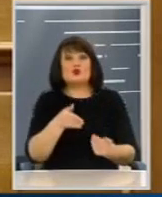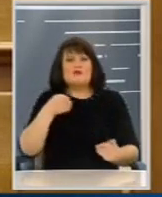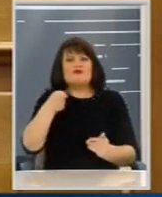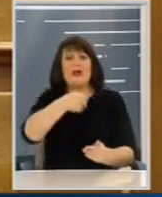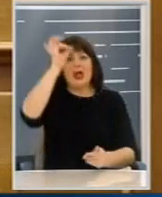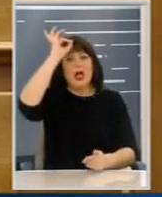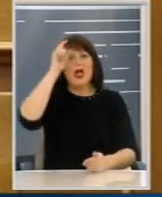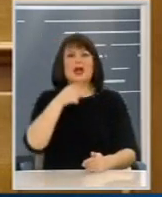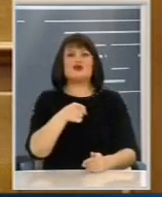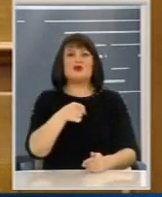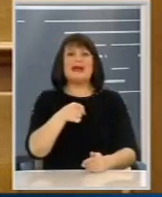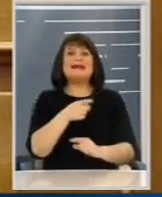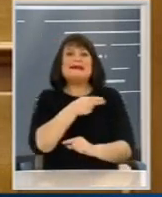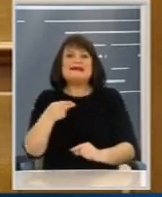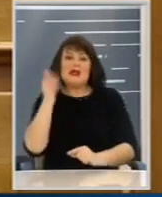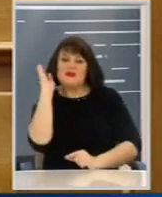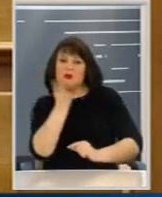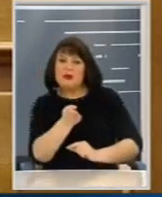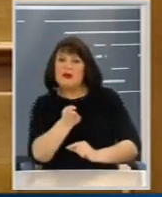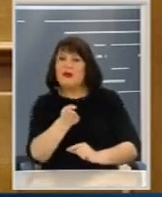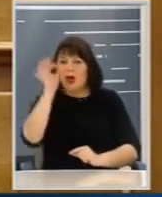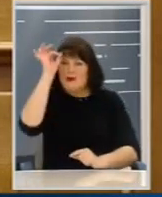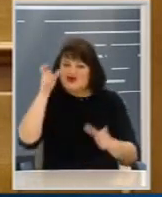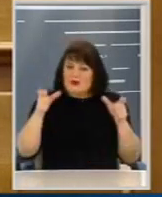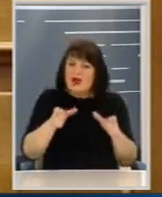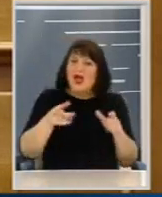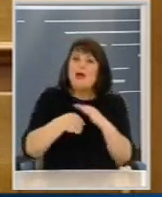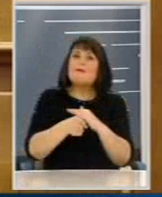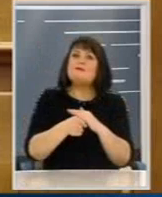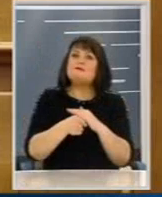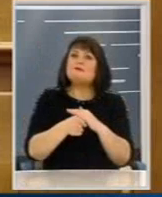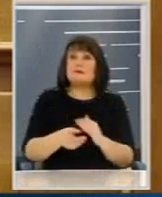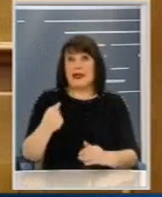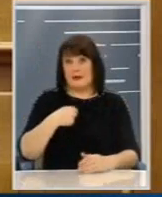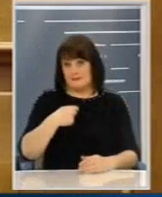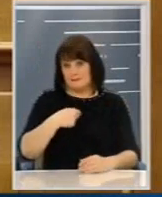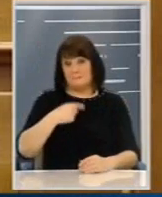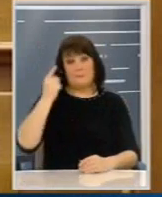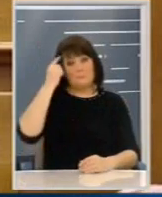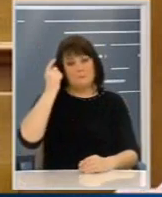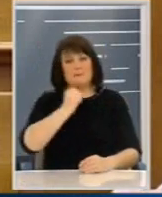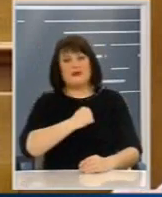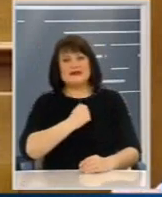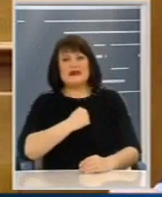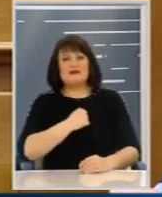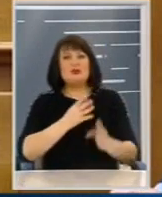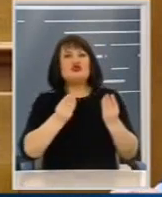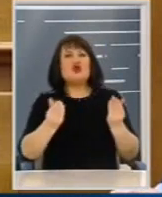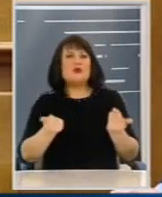αντίληψή μας για την καταστολή. Η δική μας λογική για την αντιμετώπιση της